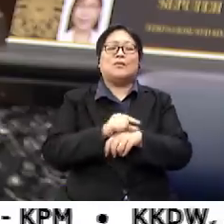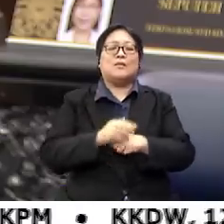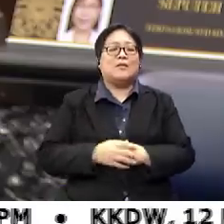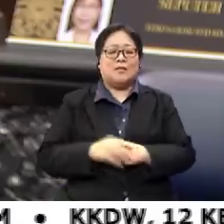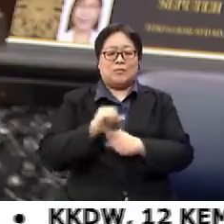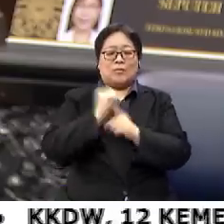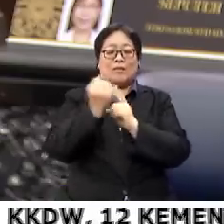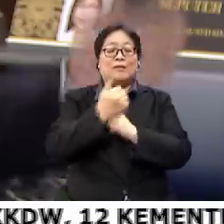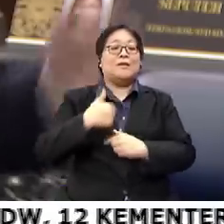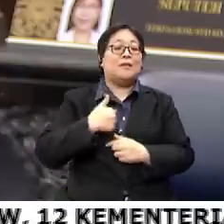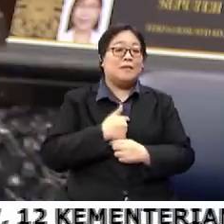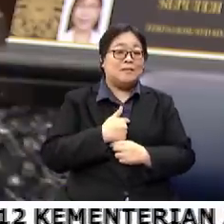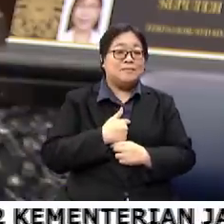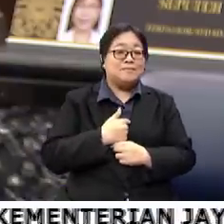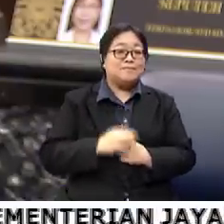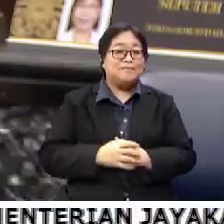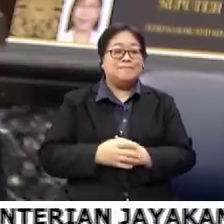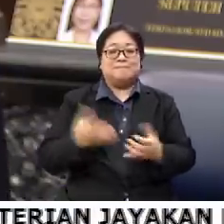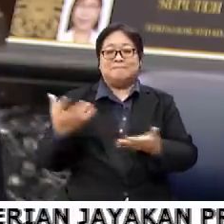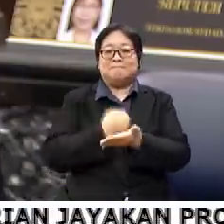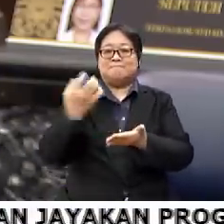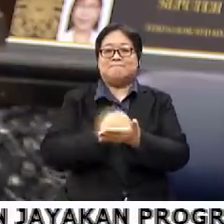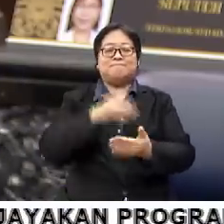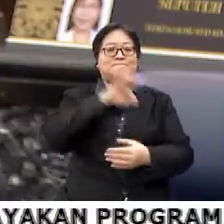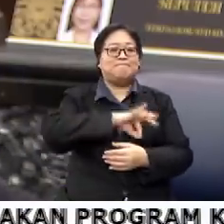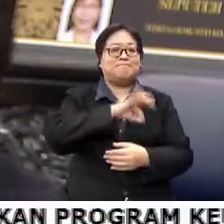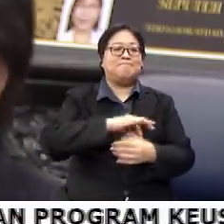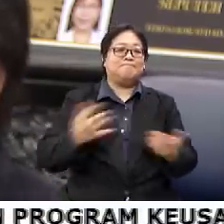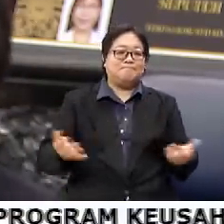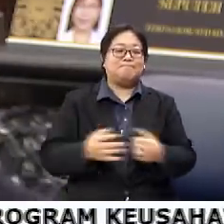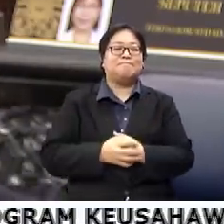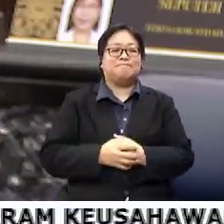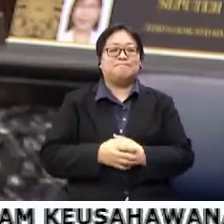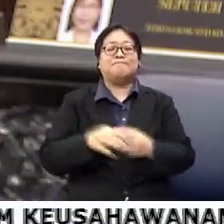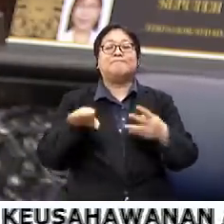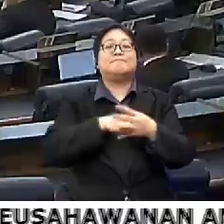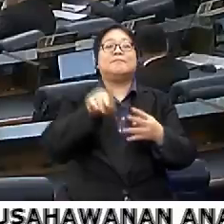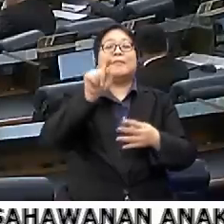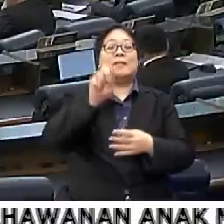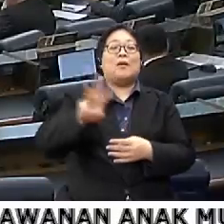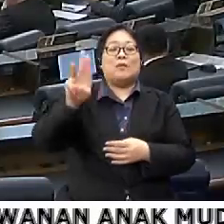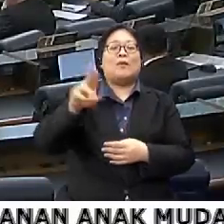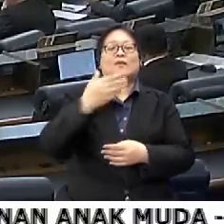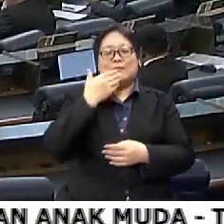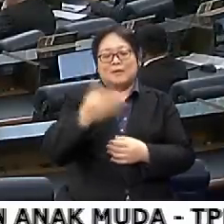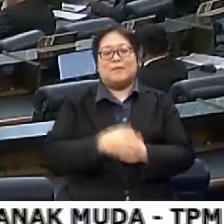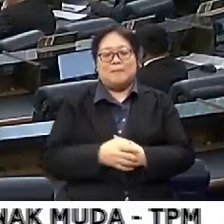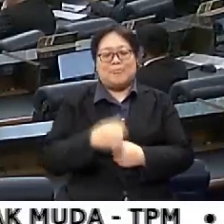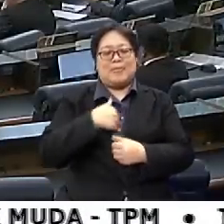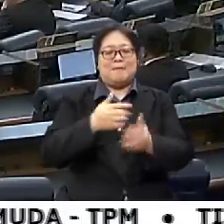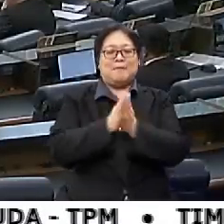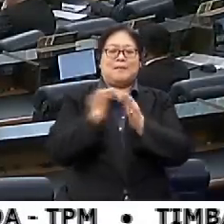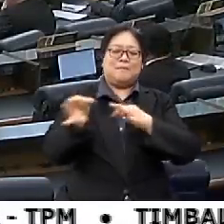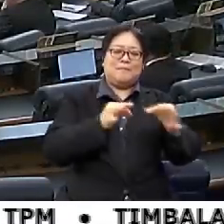keadaan kedudukan kita untuk nak mengaut keuntungan yang ada. Ya. Okay. Cuma, silakan tahu. Okey, terima kasih. Yang betul. Saya minta